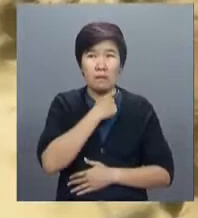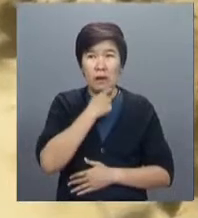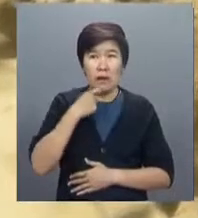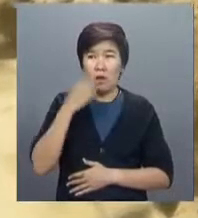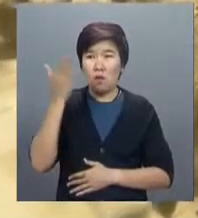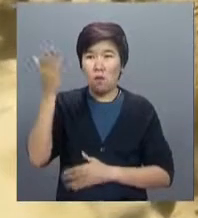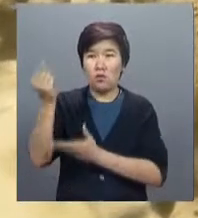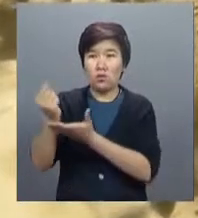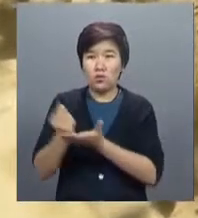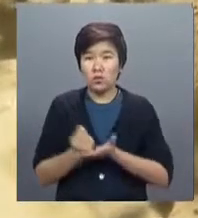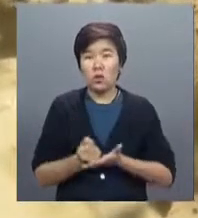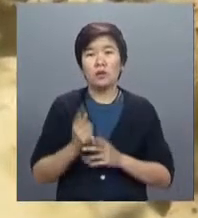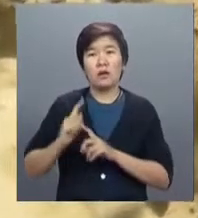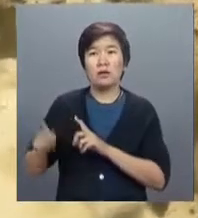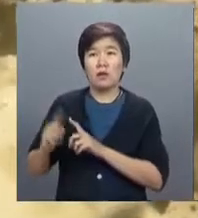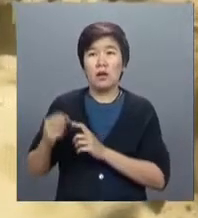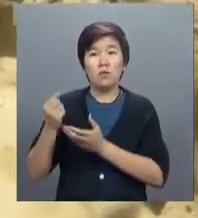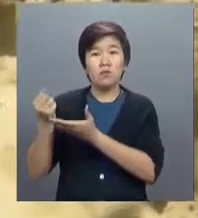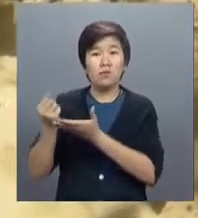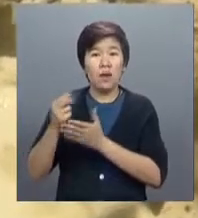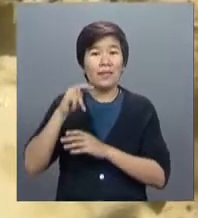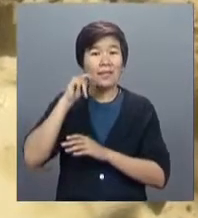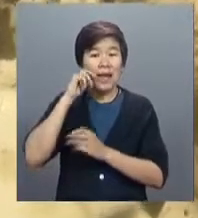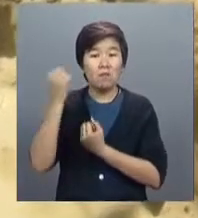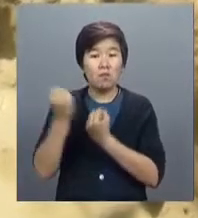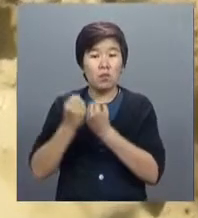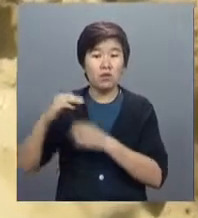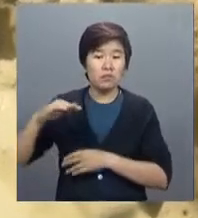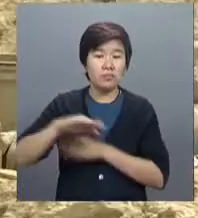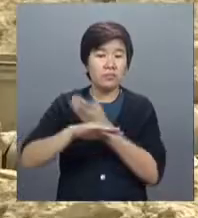ลือจากหน่วยงานอื่นบรรทุกน้ำวันละกว่า10เที่ยวค่ะ